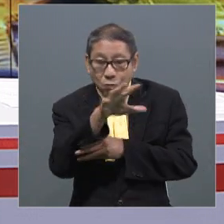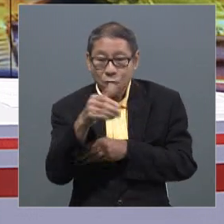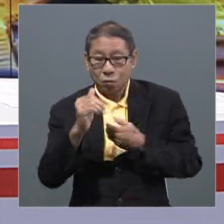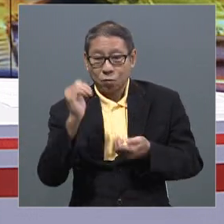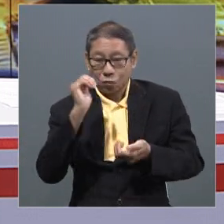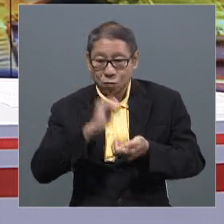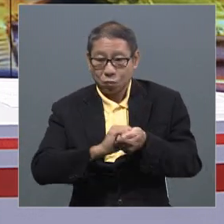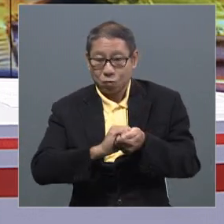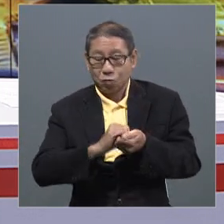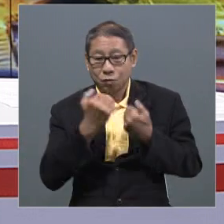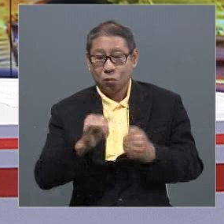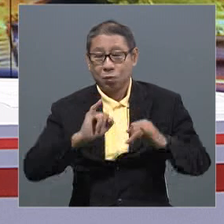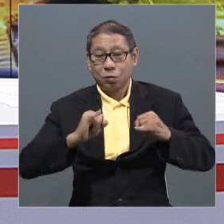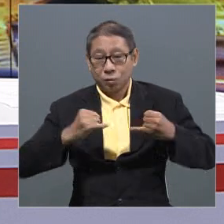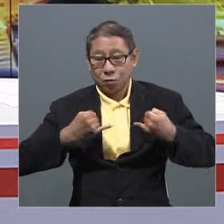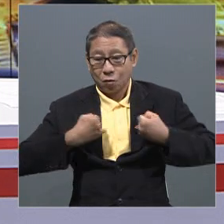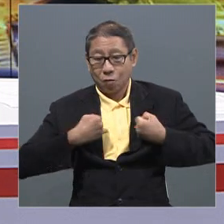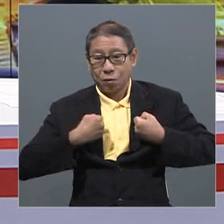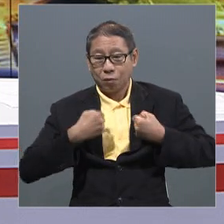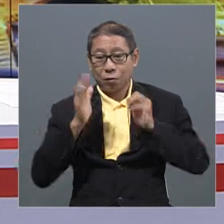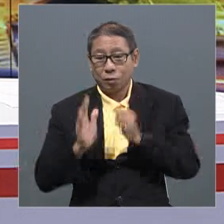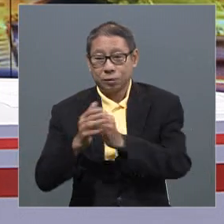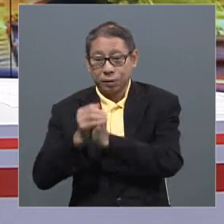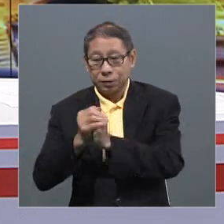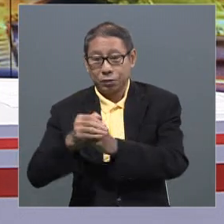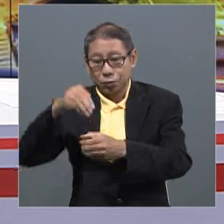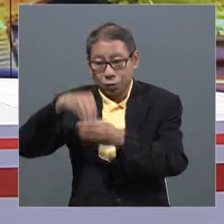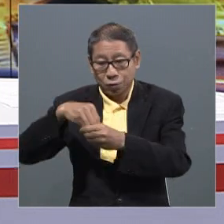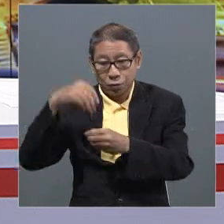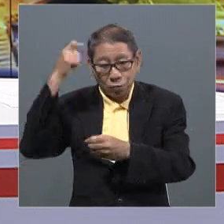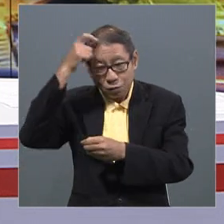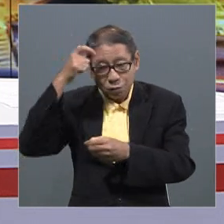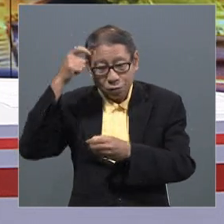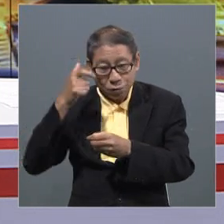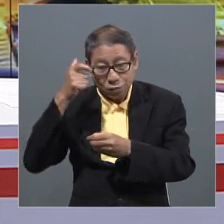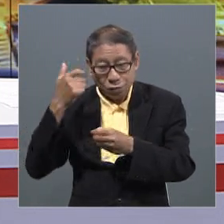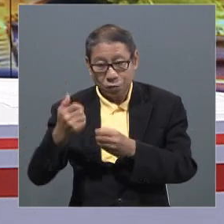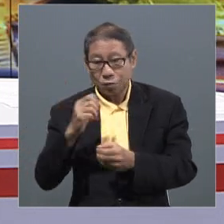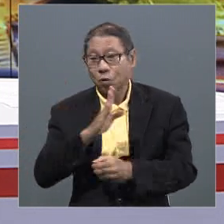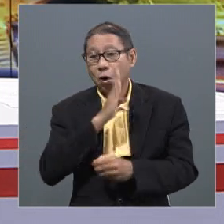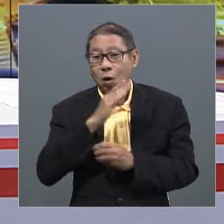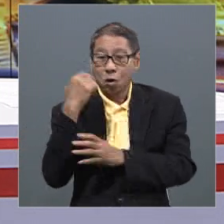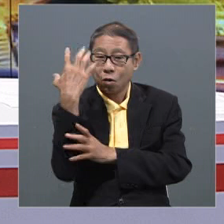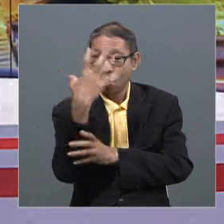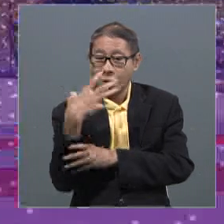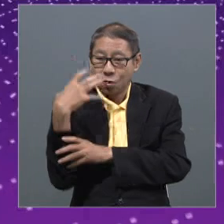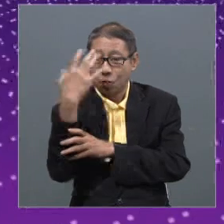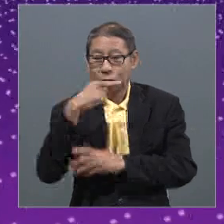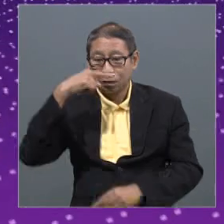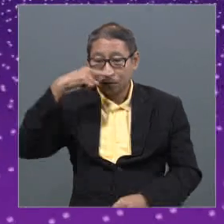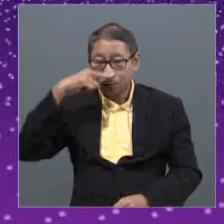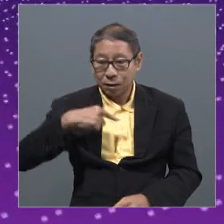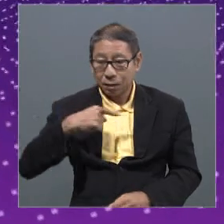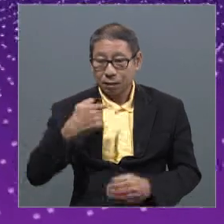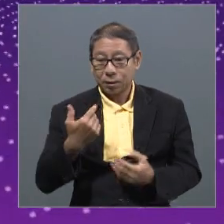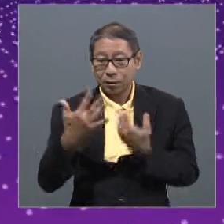แง Call Centerซึ่งเจ้าของคือคนจีนแล้วอยู่ในฝั่งเมียนมาร์ก็มาหลอกดูดทรัพย์จากคนไทยอแต่ตำรวจคนนี้เนี่ยยโดนจับเรียบร้อยแล้วนะ